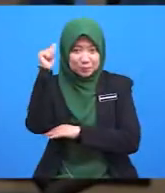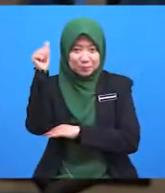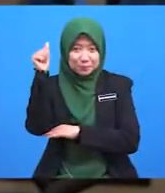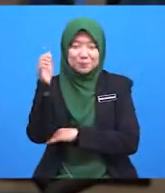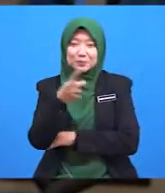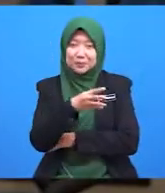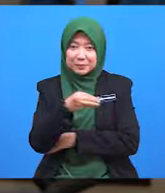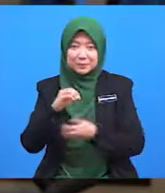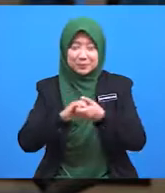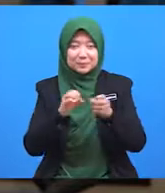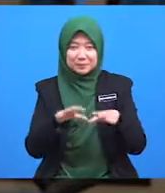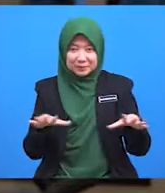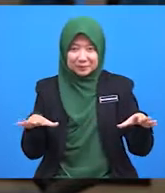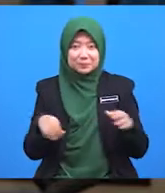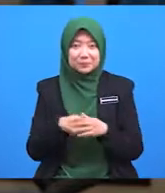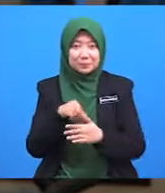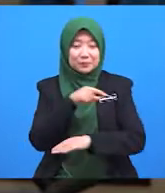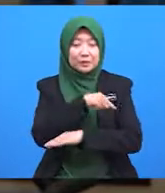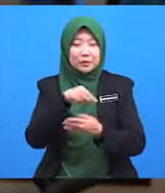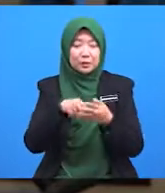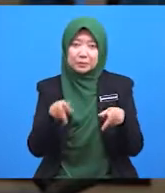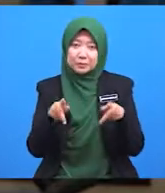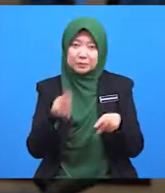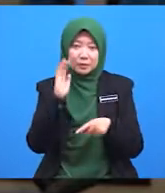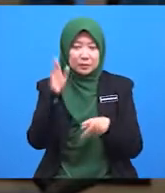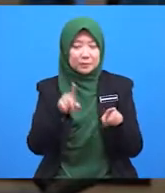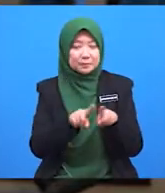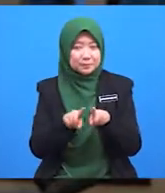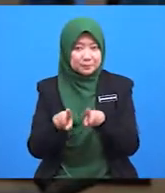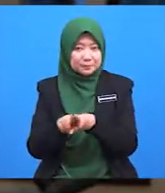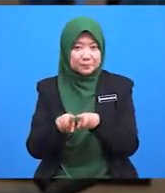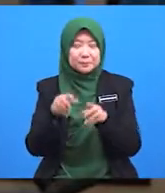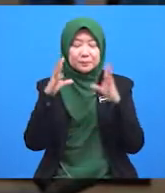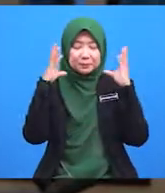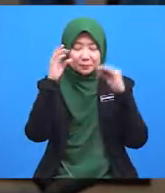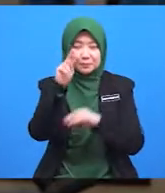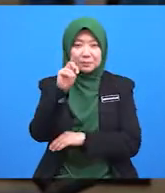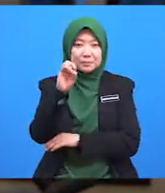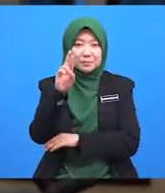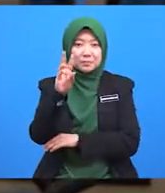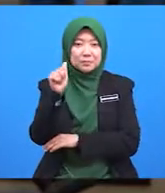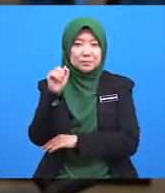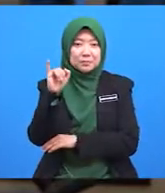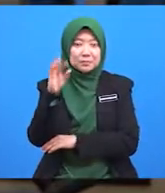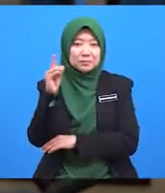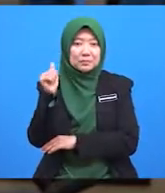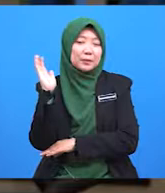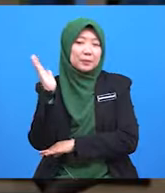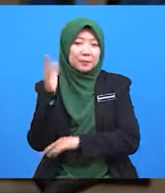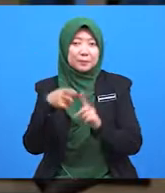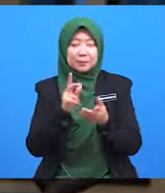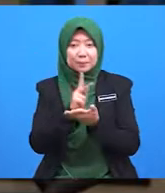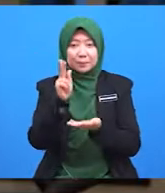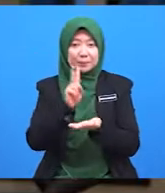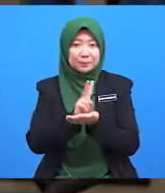Assalamualaikum dan salam sejahtera. Hari ini, para pelajar akan bersama dengan saya, Nur Aida Muhammad Rosli, pensyarah dari Kolej